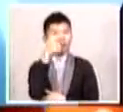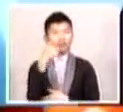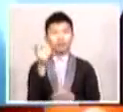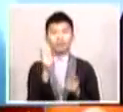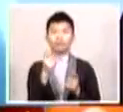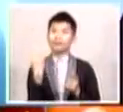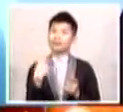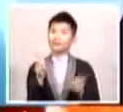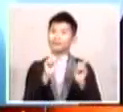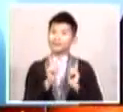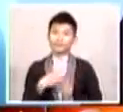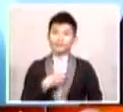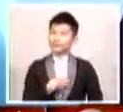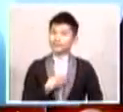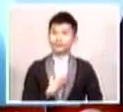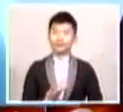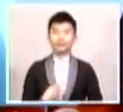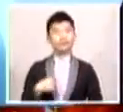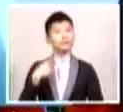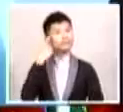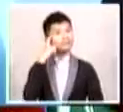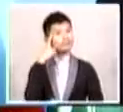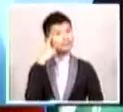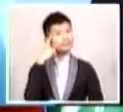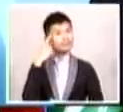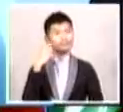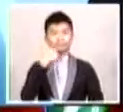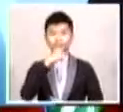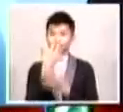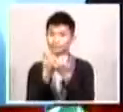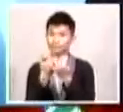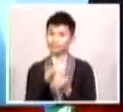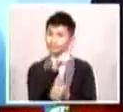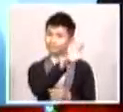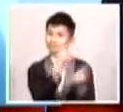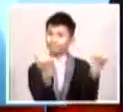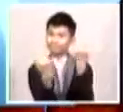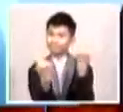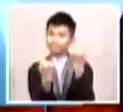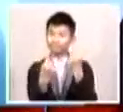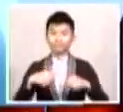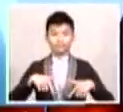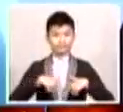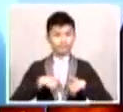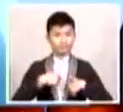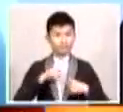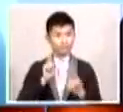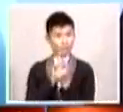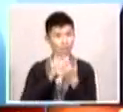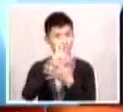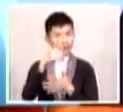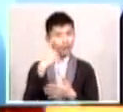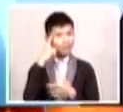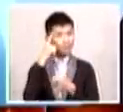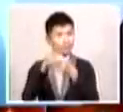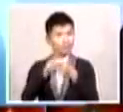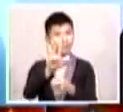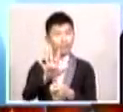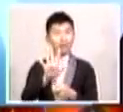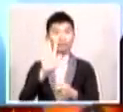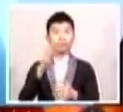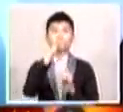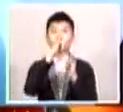感慨。当时我想，什么时候台湾学生也能像他们那样，心中只有对未来的憧憬，而